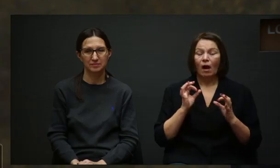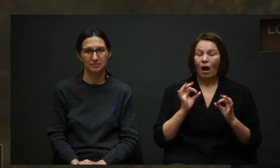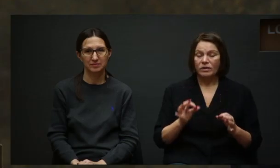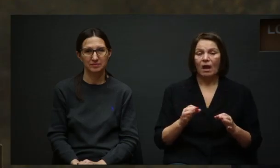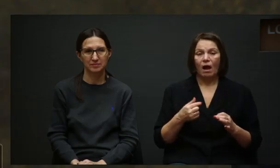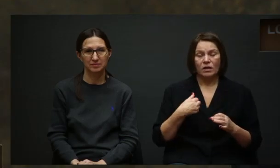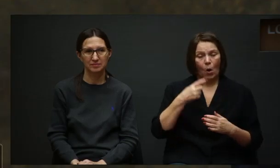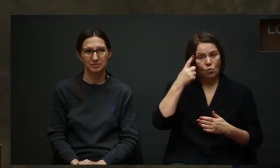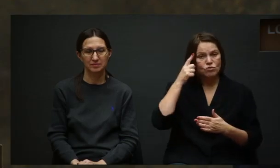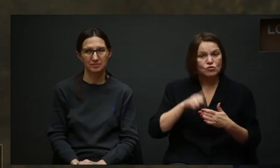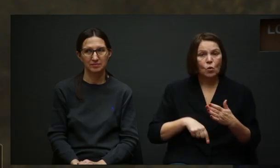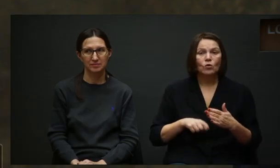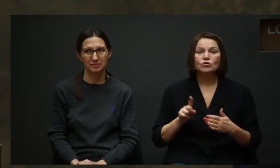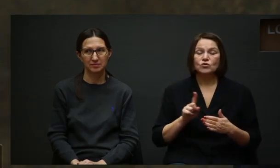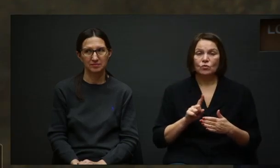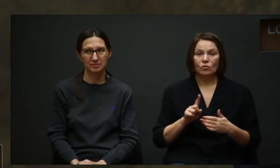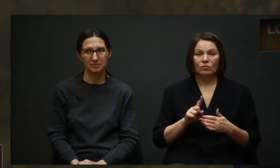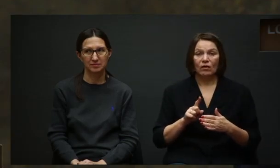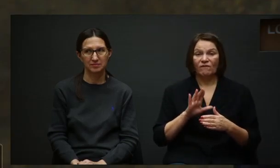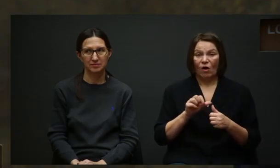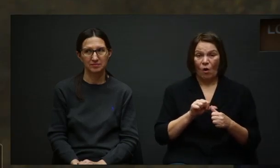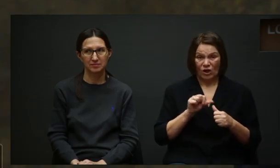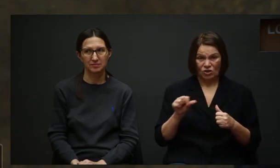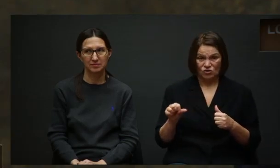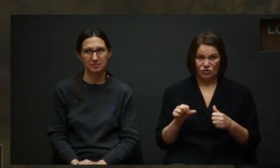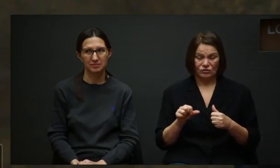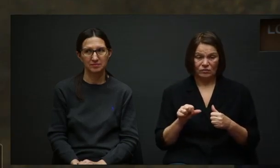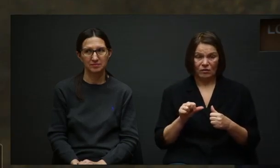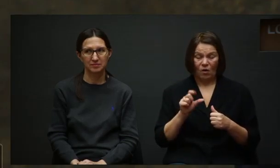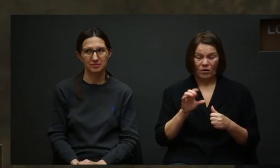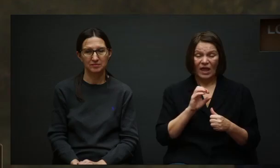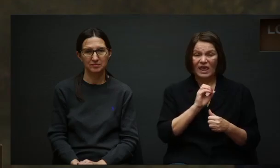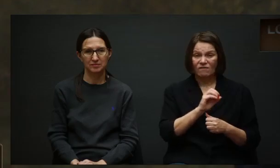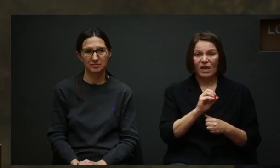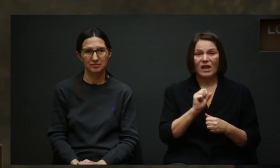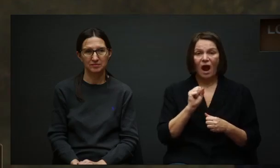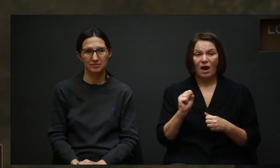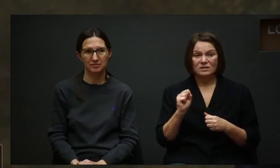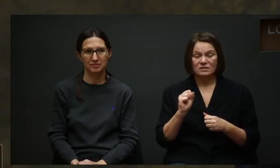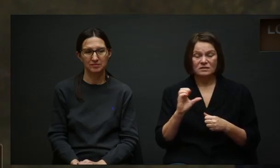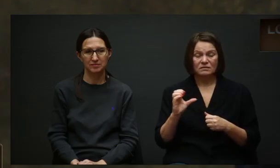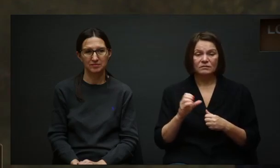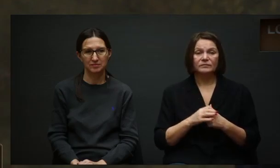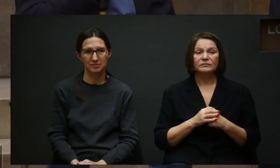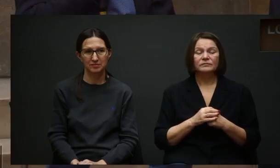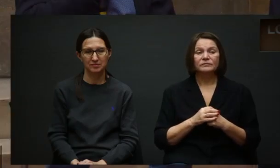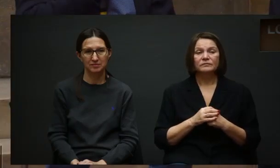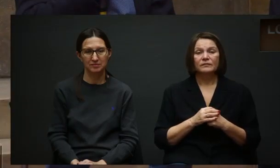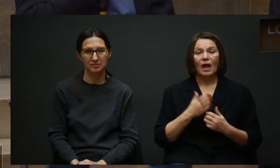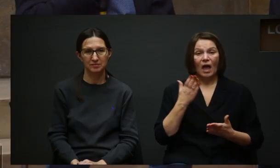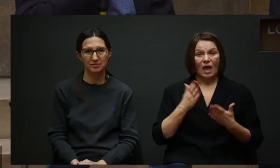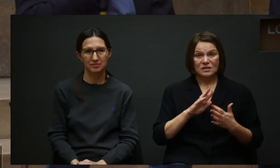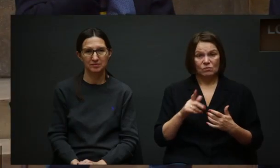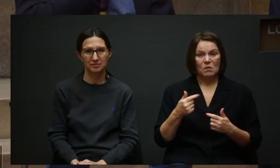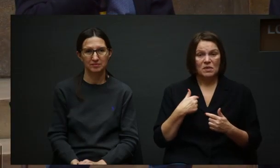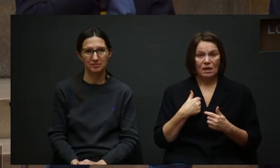убежден, что в отличие от Евгения Асса, если бы меня